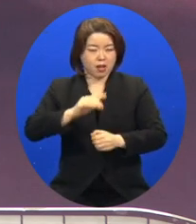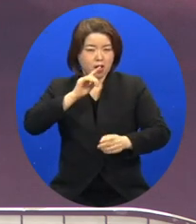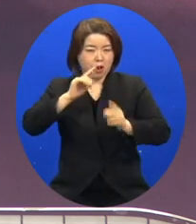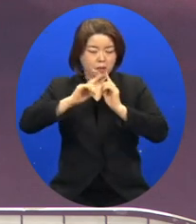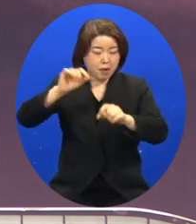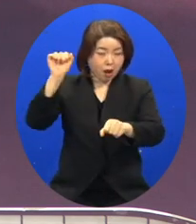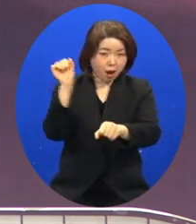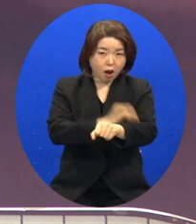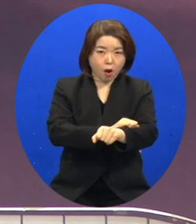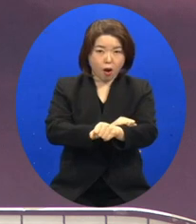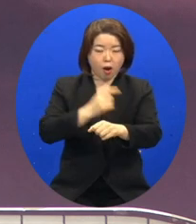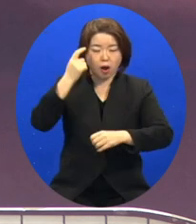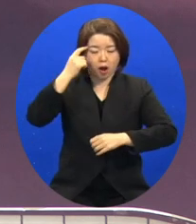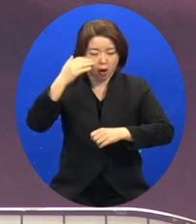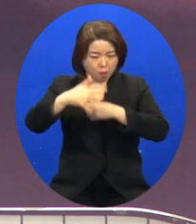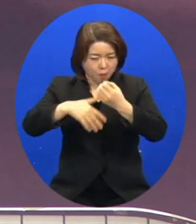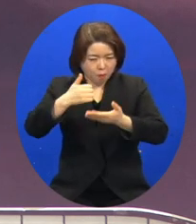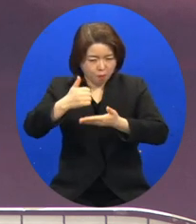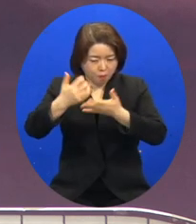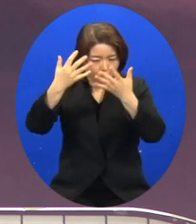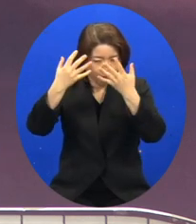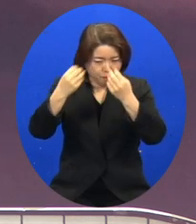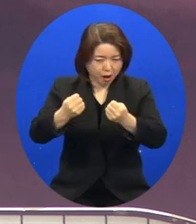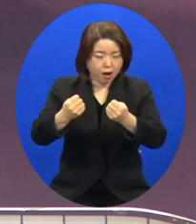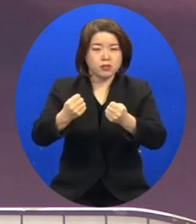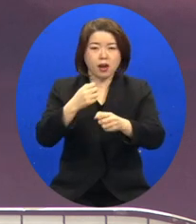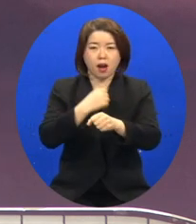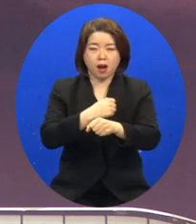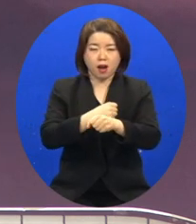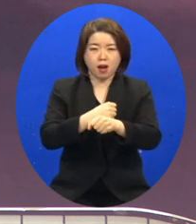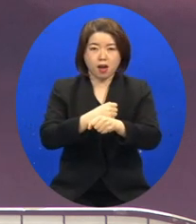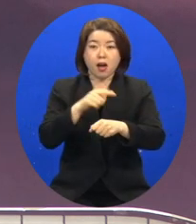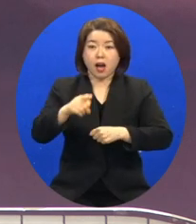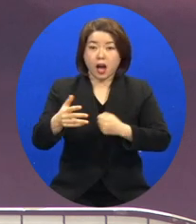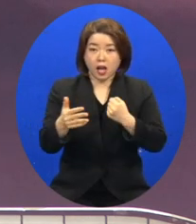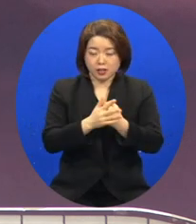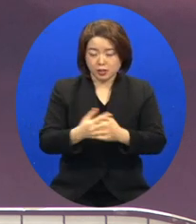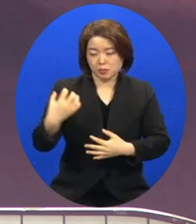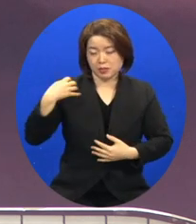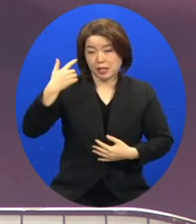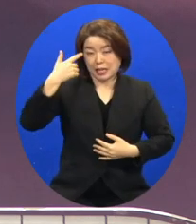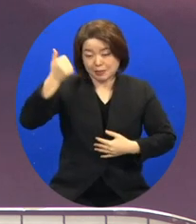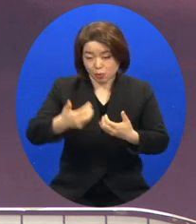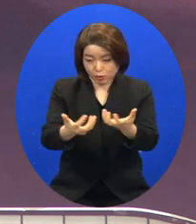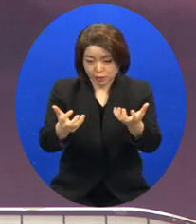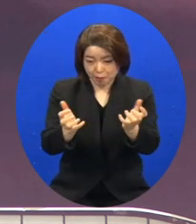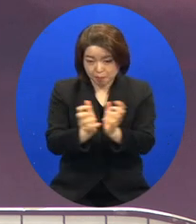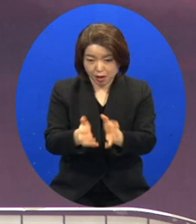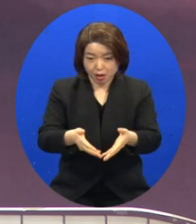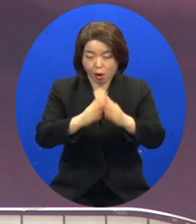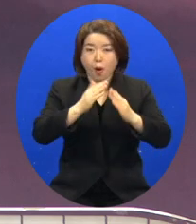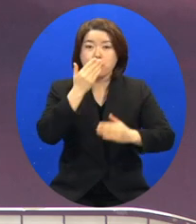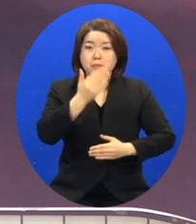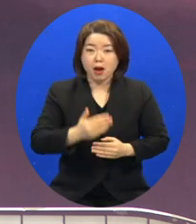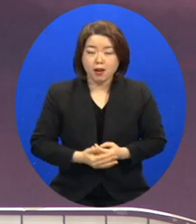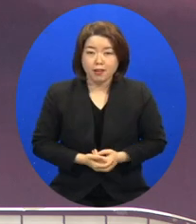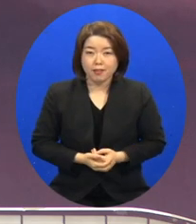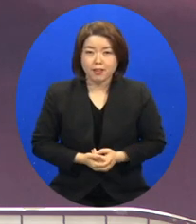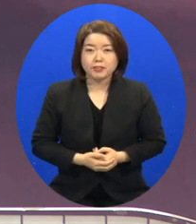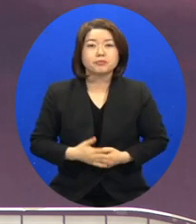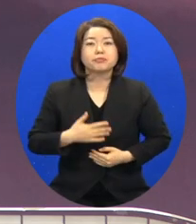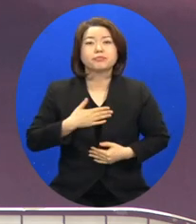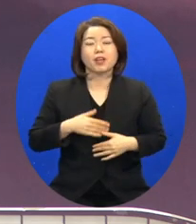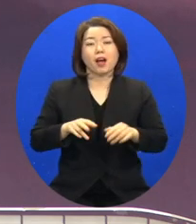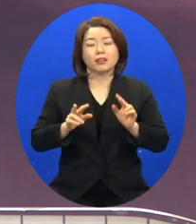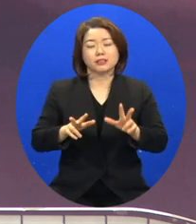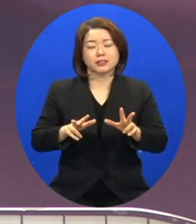굉장히 설교를 잘하는 사람입니다 그러니 당연히 담임목사 파 생길 수 있죠 나는 지금